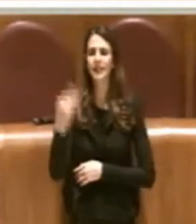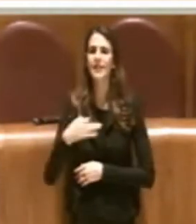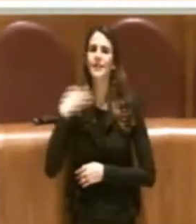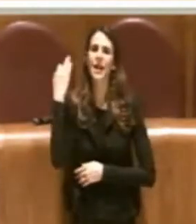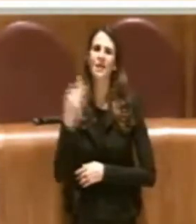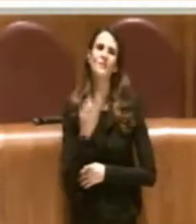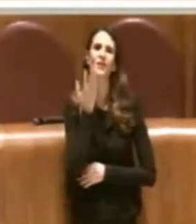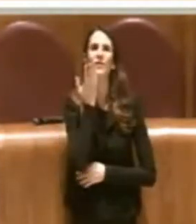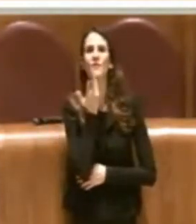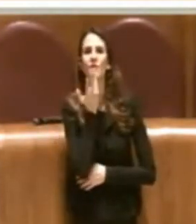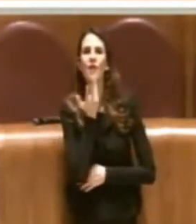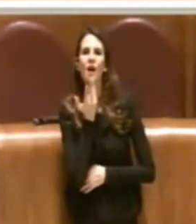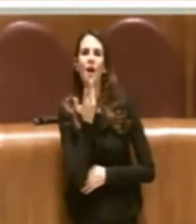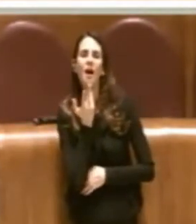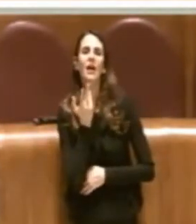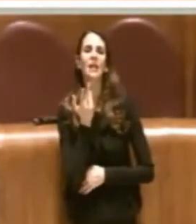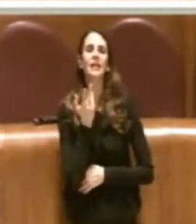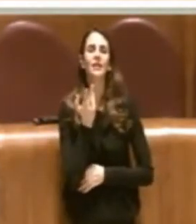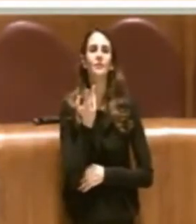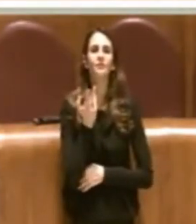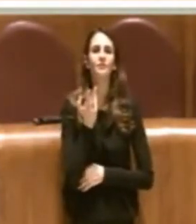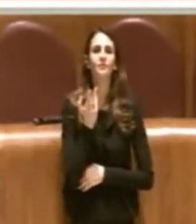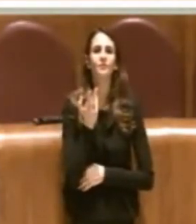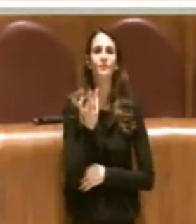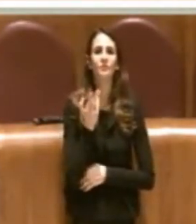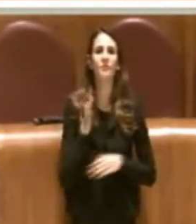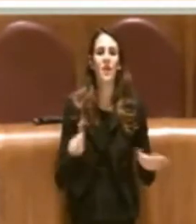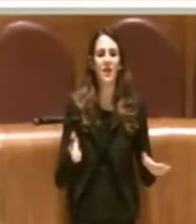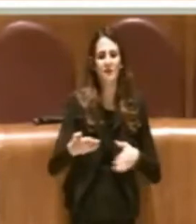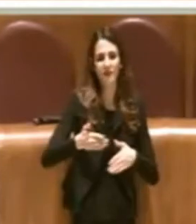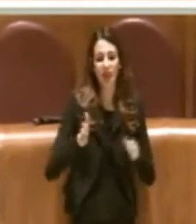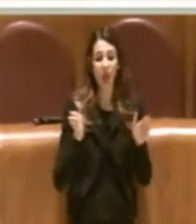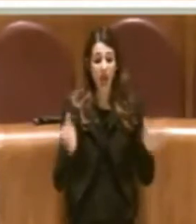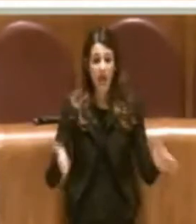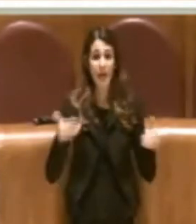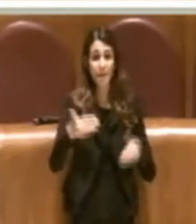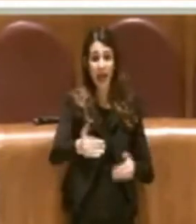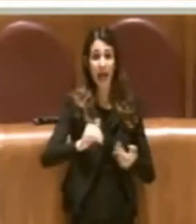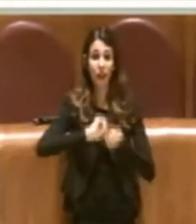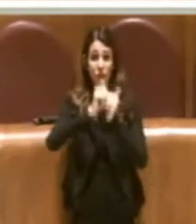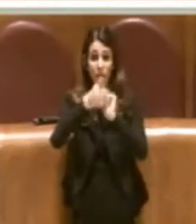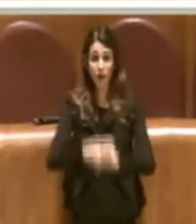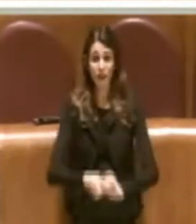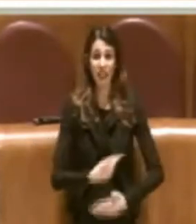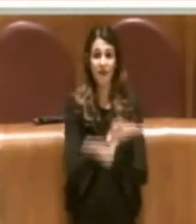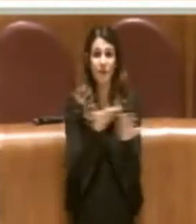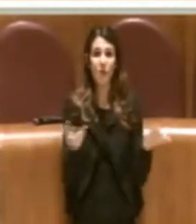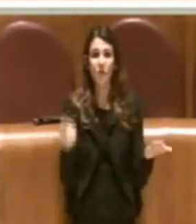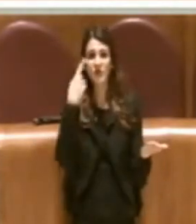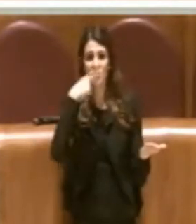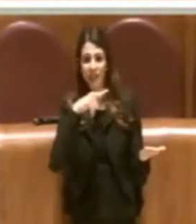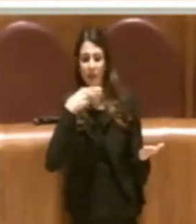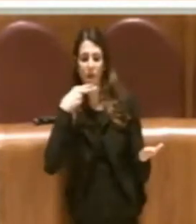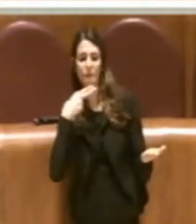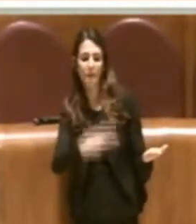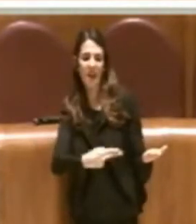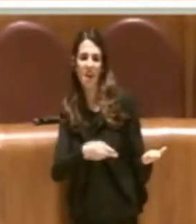eliminare la nomea che avevano gli impianti pubblici per essere impianti un po' di serie B rispetto a quelli